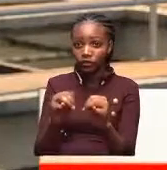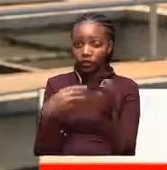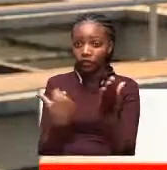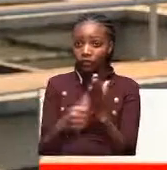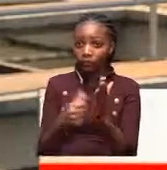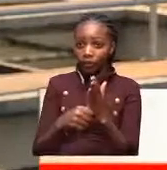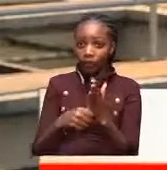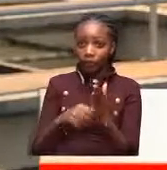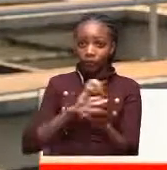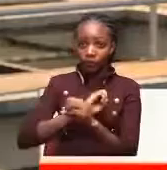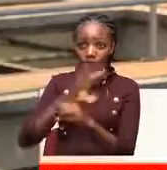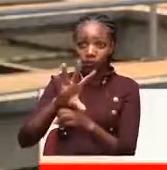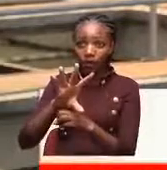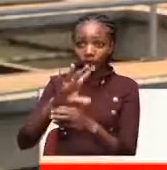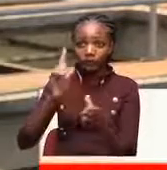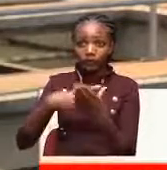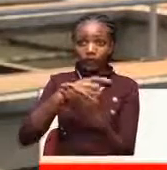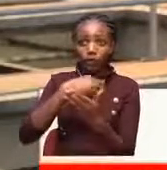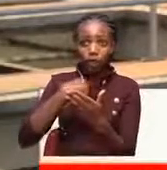pandemic, we have also